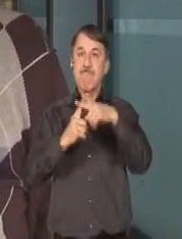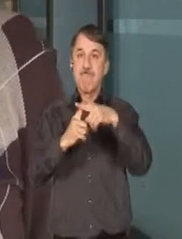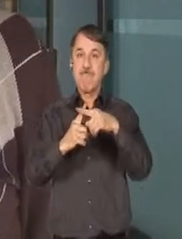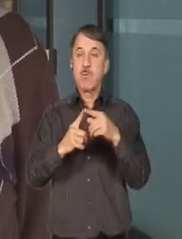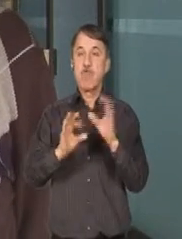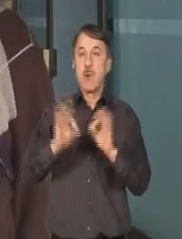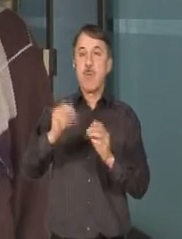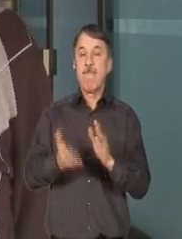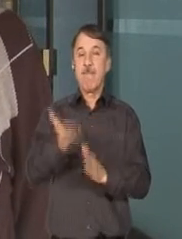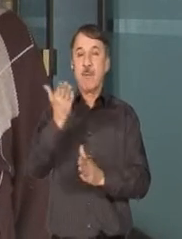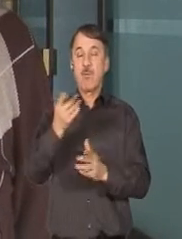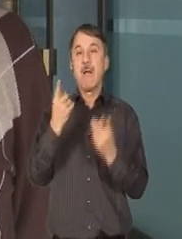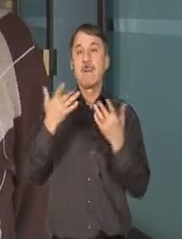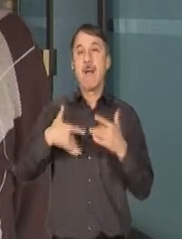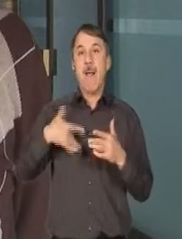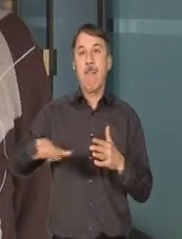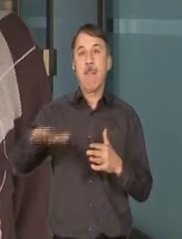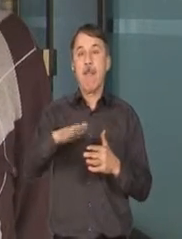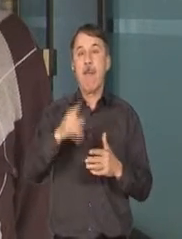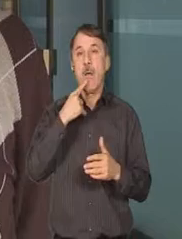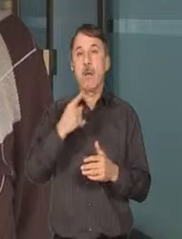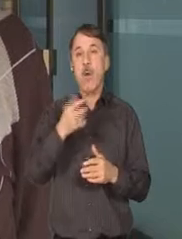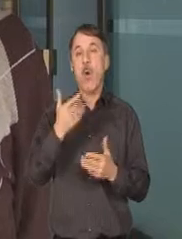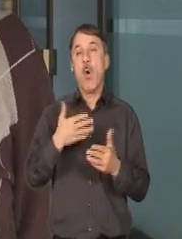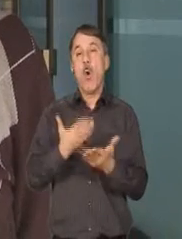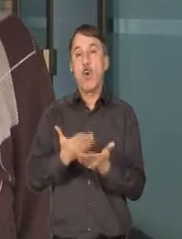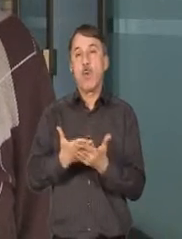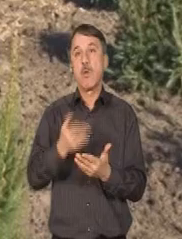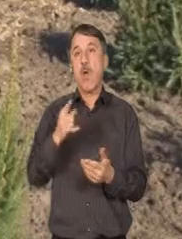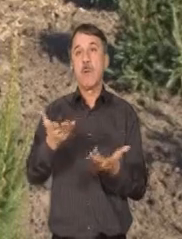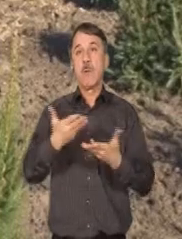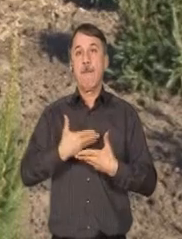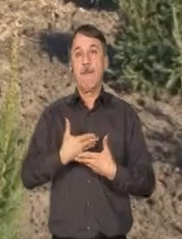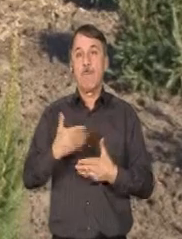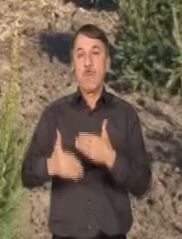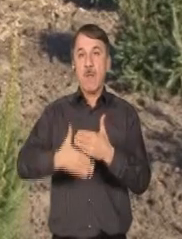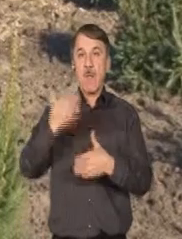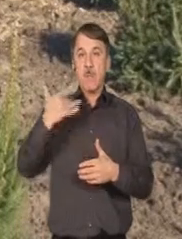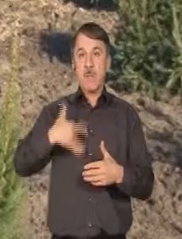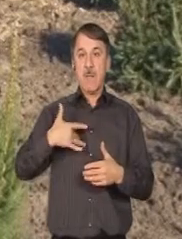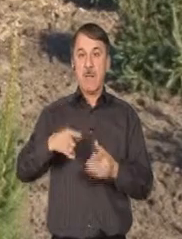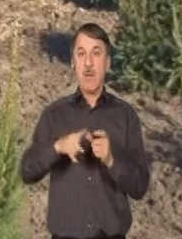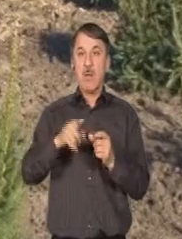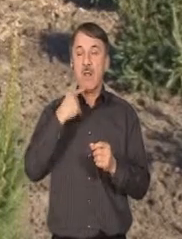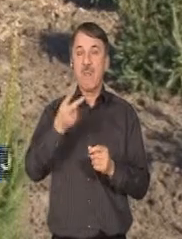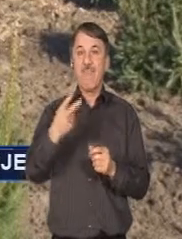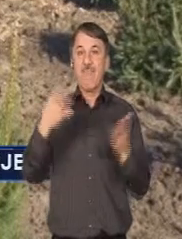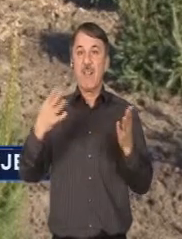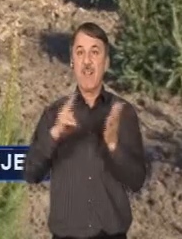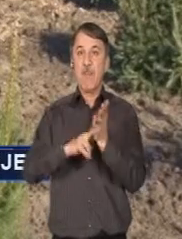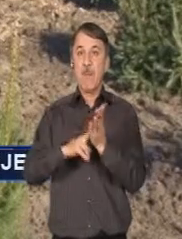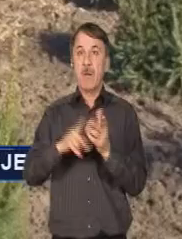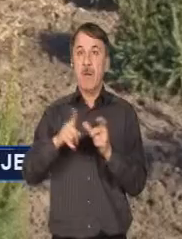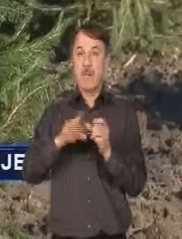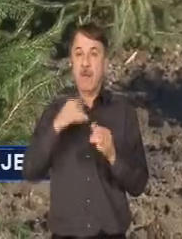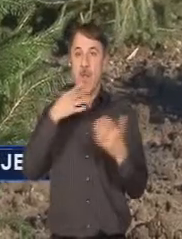20% zelenih površina dostići u narednih nekoliko godina. Gradsko zelenilo od 29.